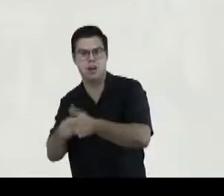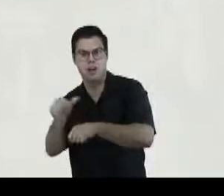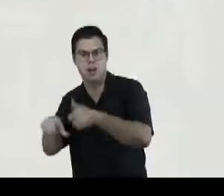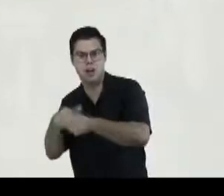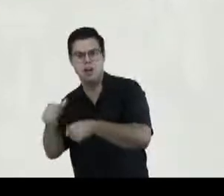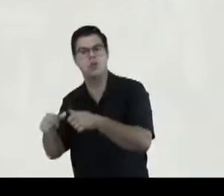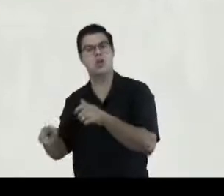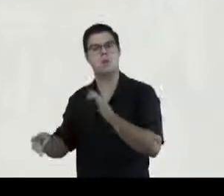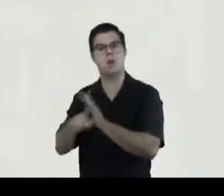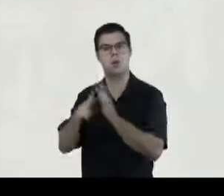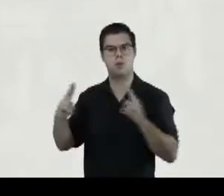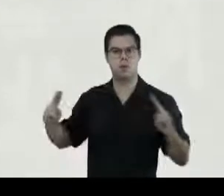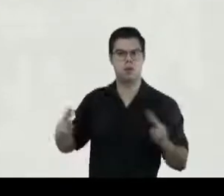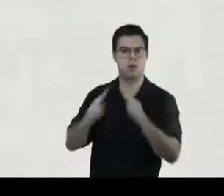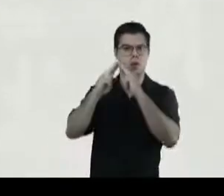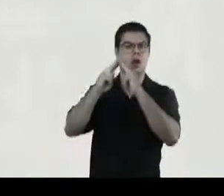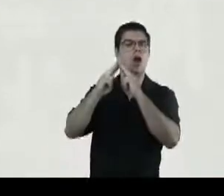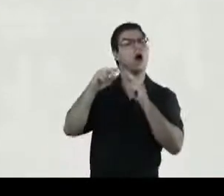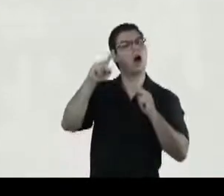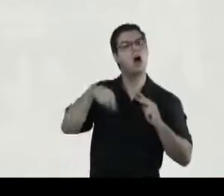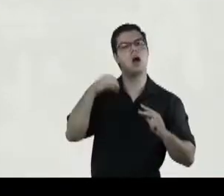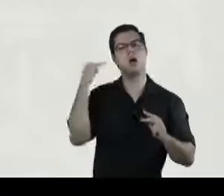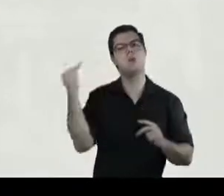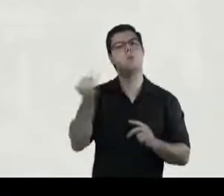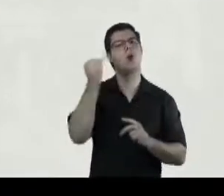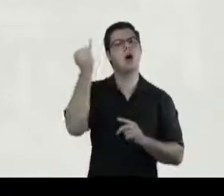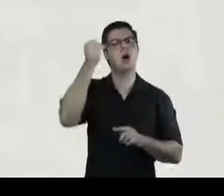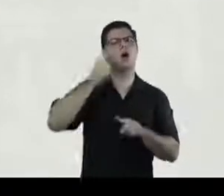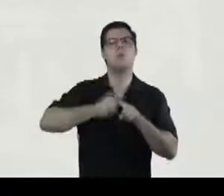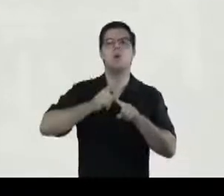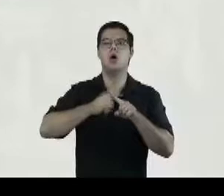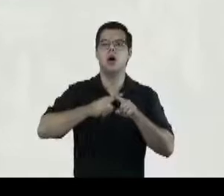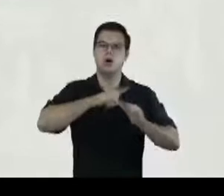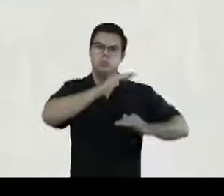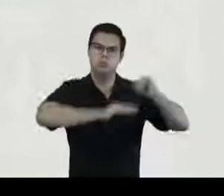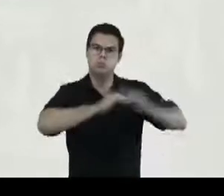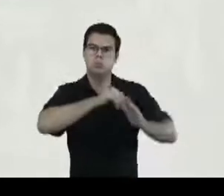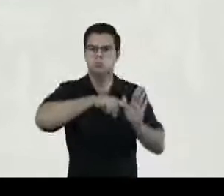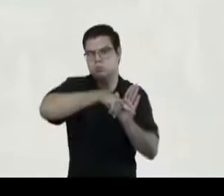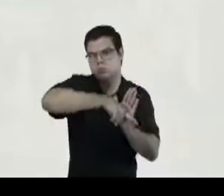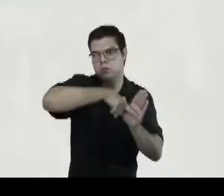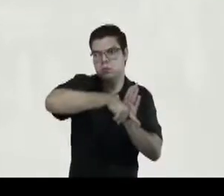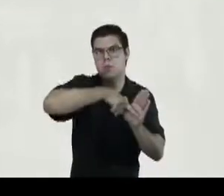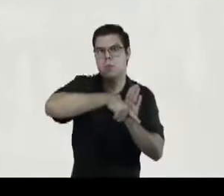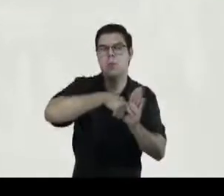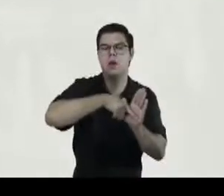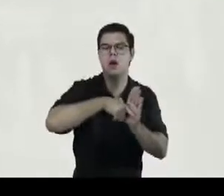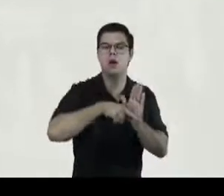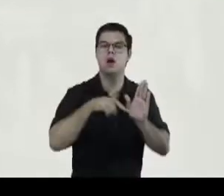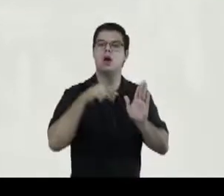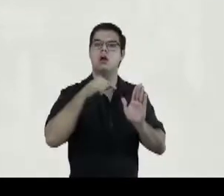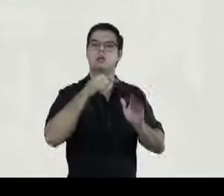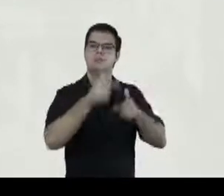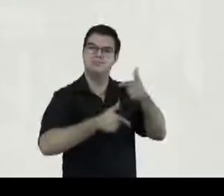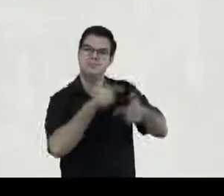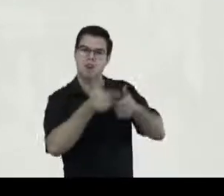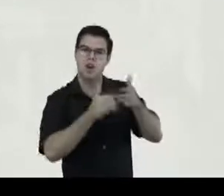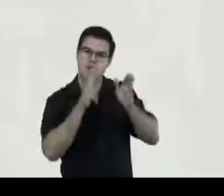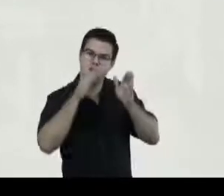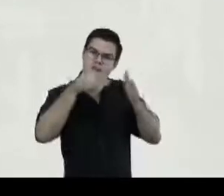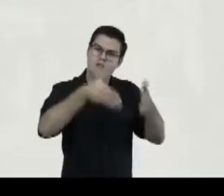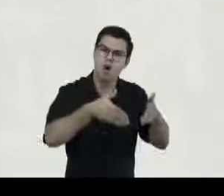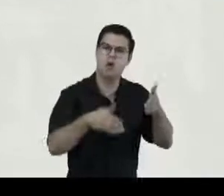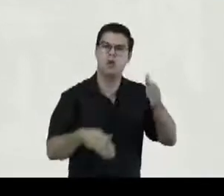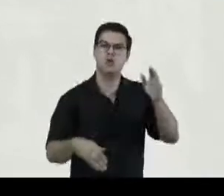c'est important parce que les chercheurs, les gens qui travaillent en histoire du livre, les gens qui travaillent en bibliographie, en